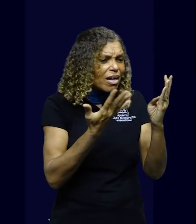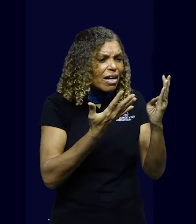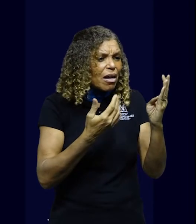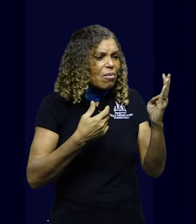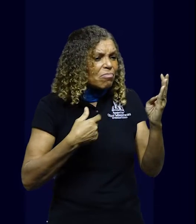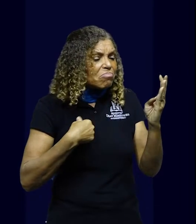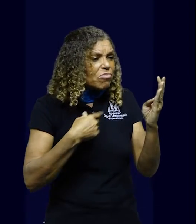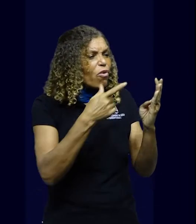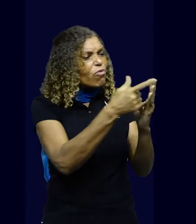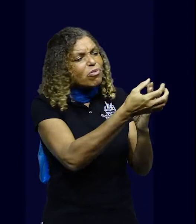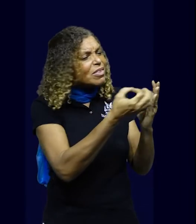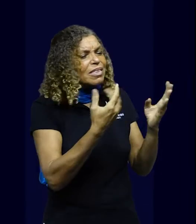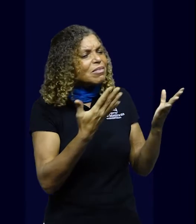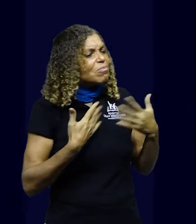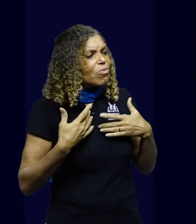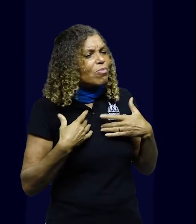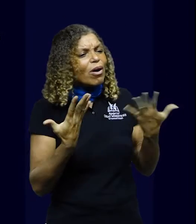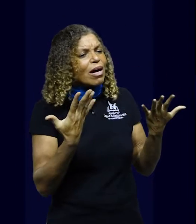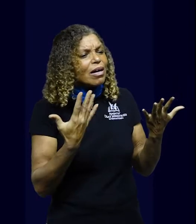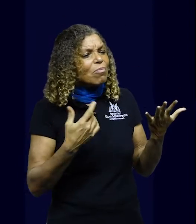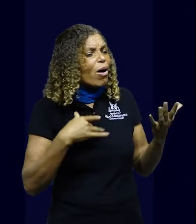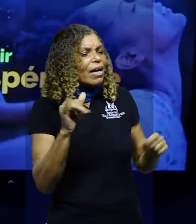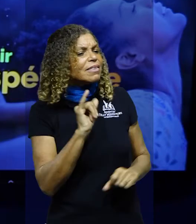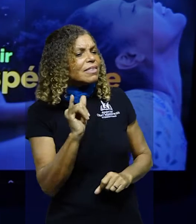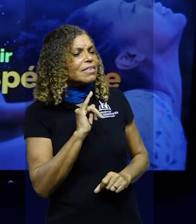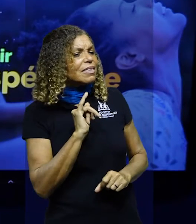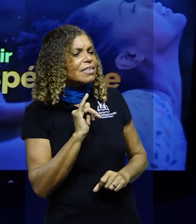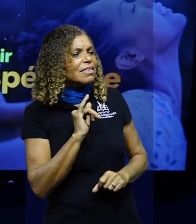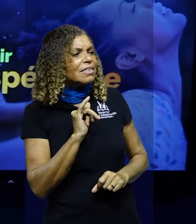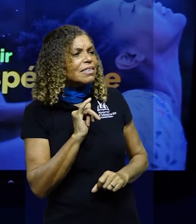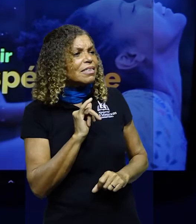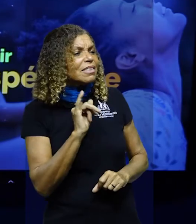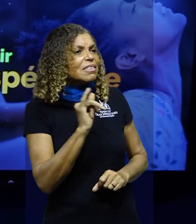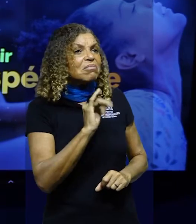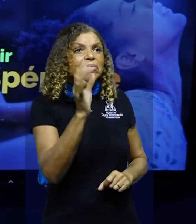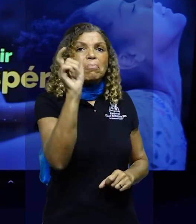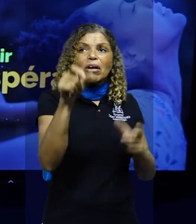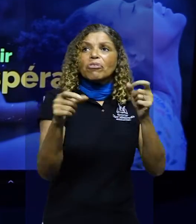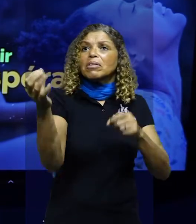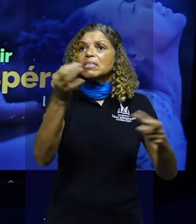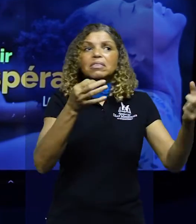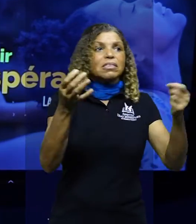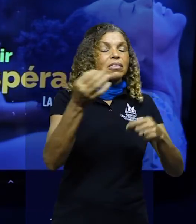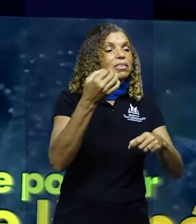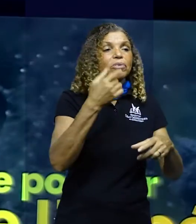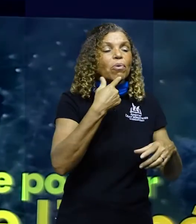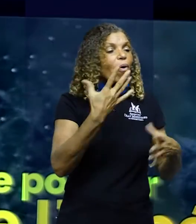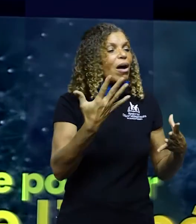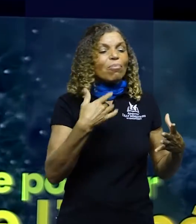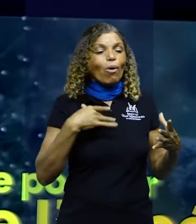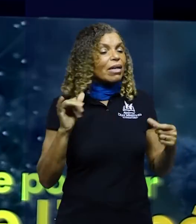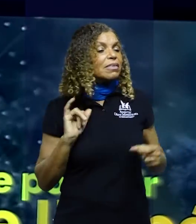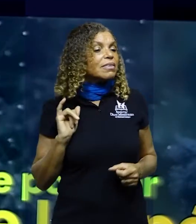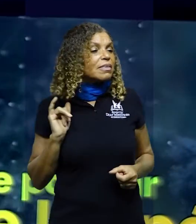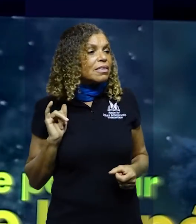Drôle de question, hein? Parce que dans la question, il y a déjà la réponse. « Qui dit-on que je suis, moi, le Fils de l'homme ?» Il